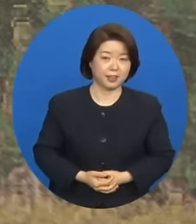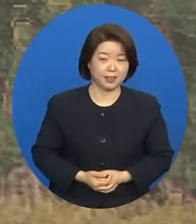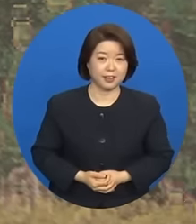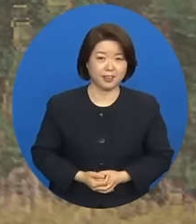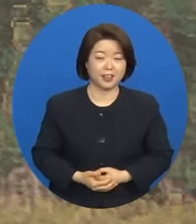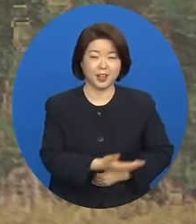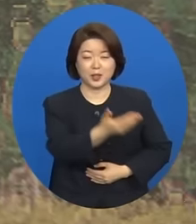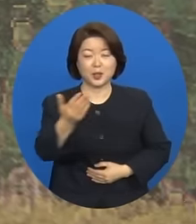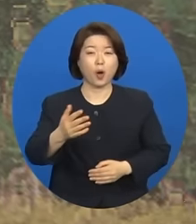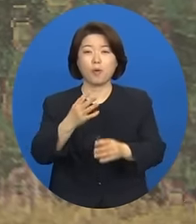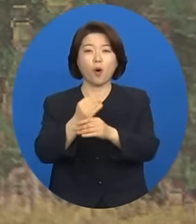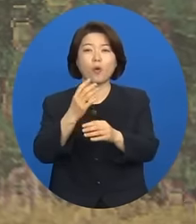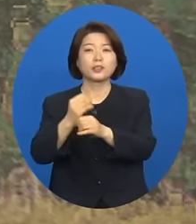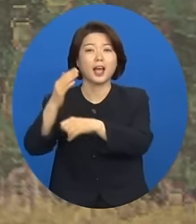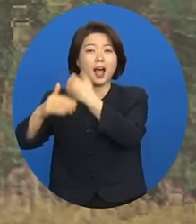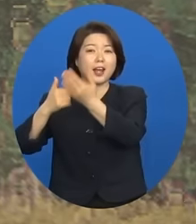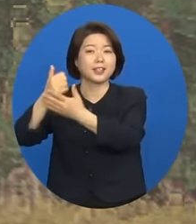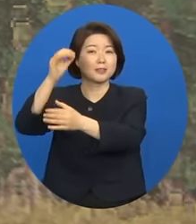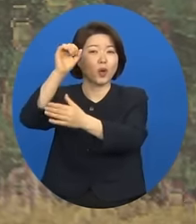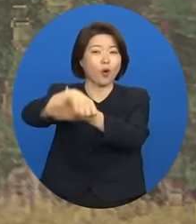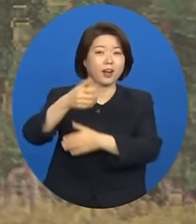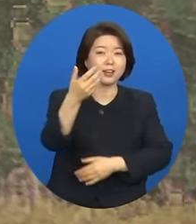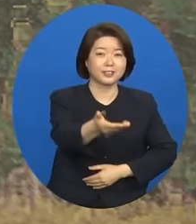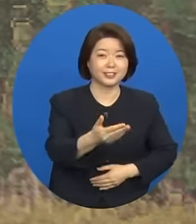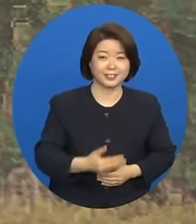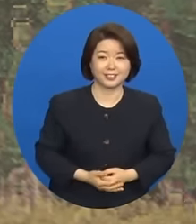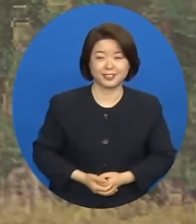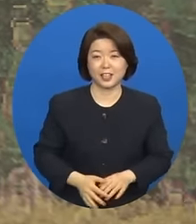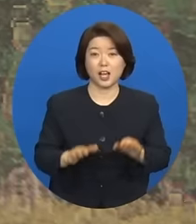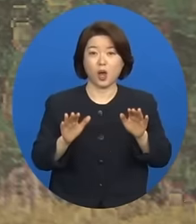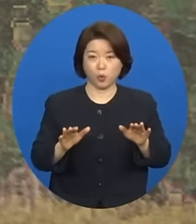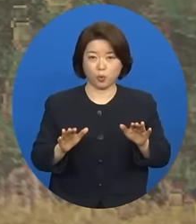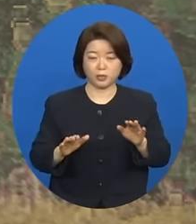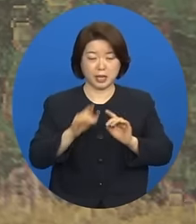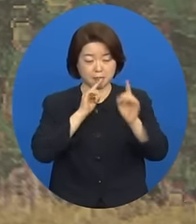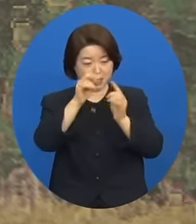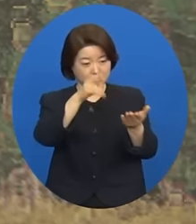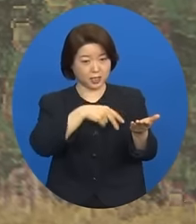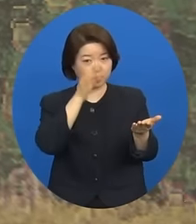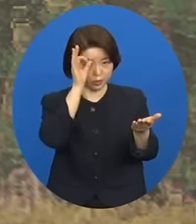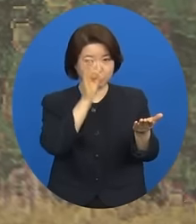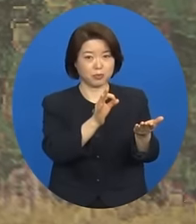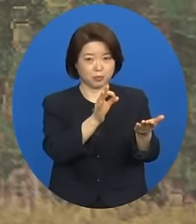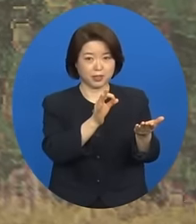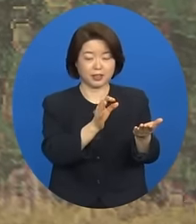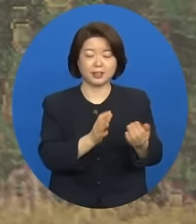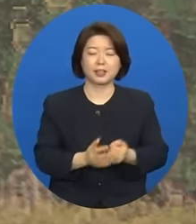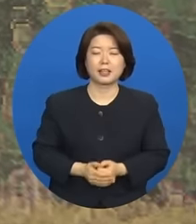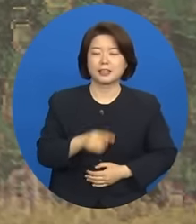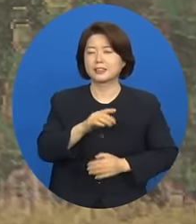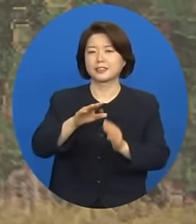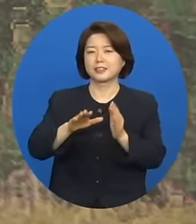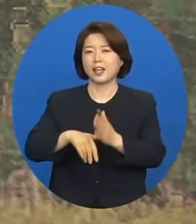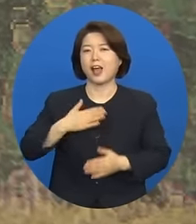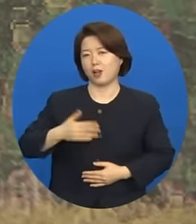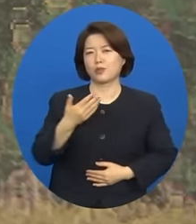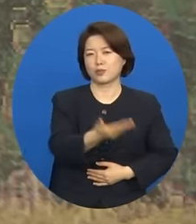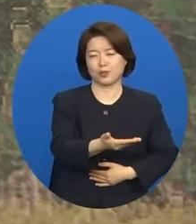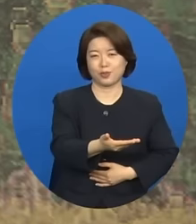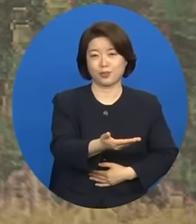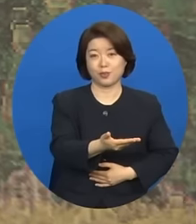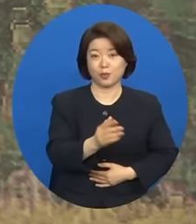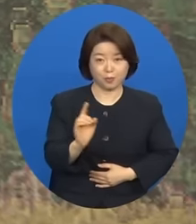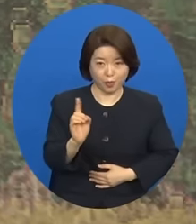여러분 언제 그렇게 하나님이 허락하실까요? 자, 오늘 말씀 읽다 보면 하나님이 그 때를 알려주십니다.